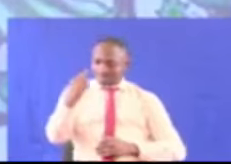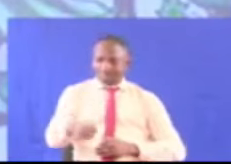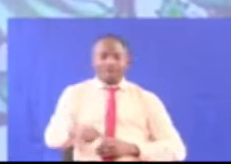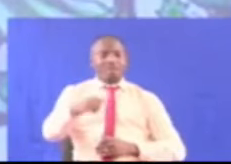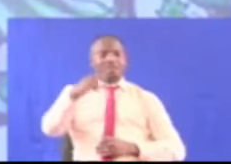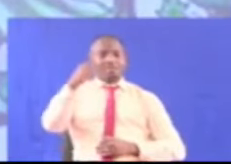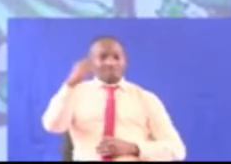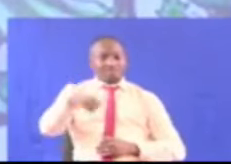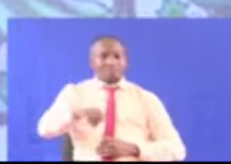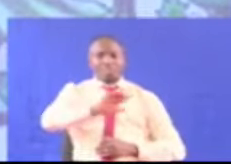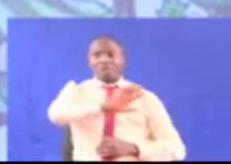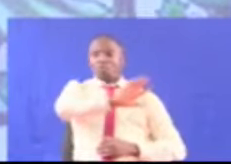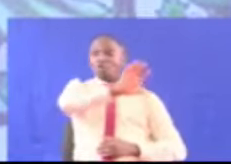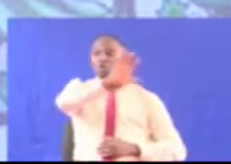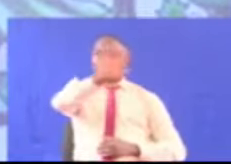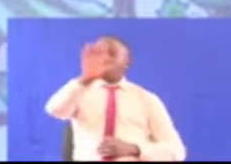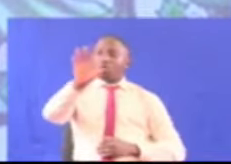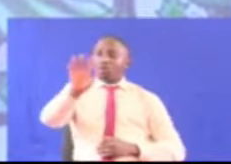sana sana